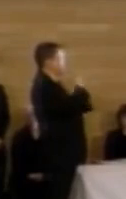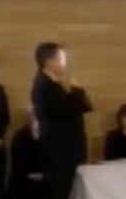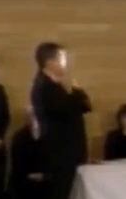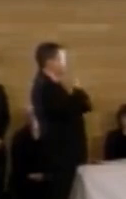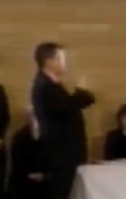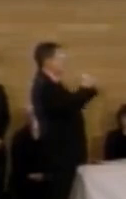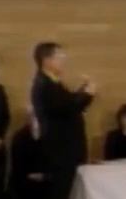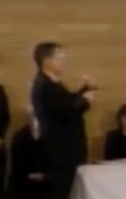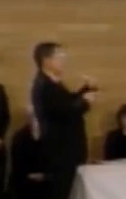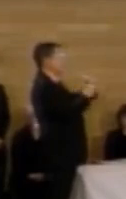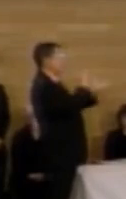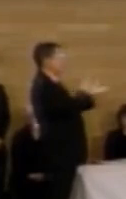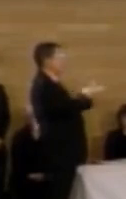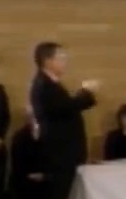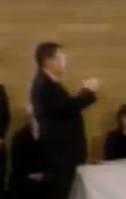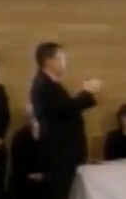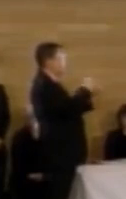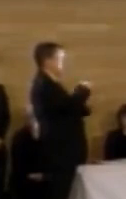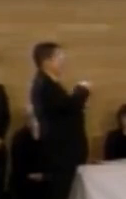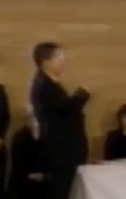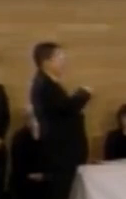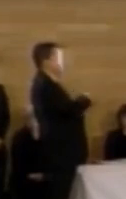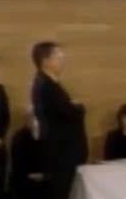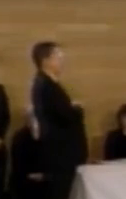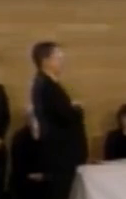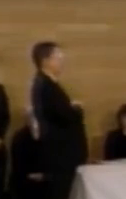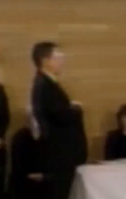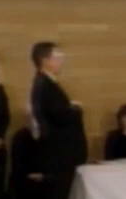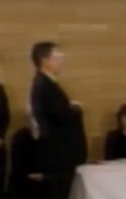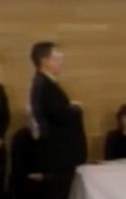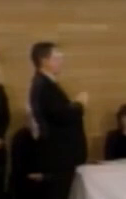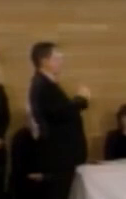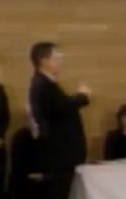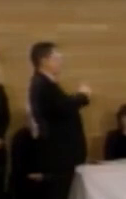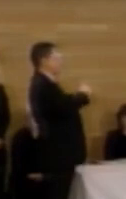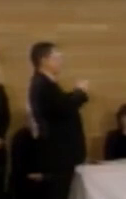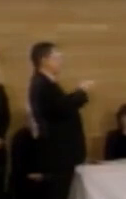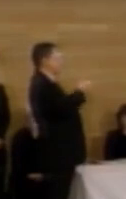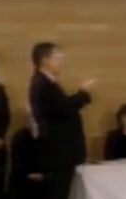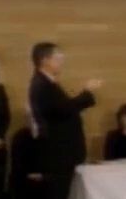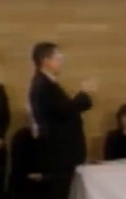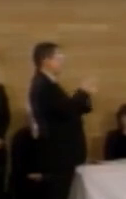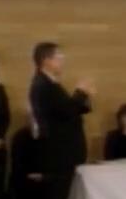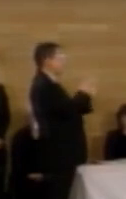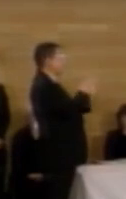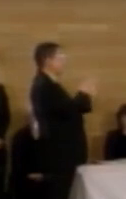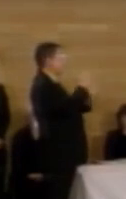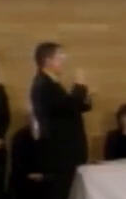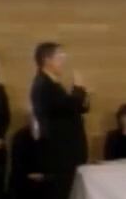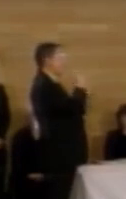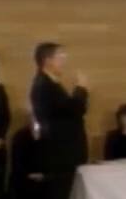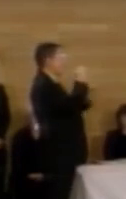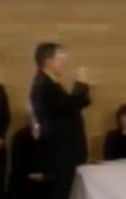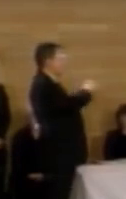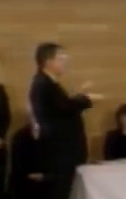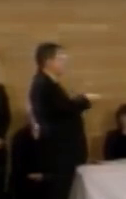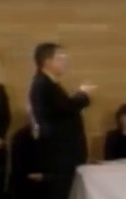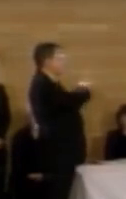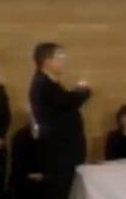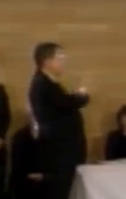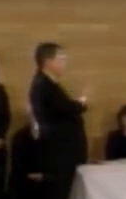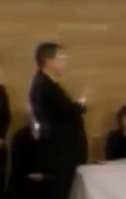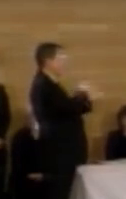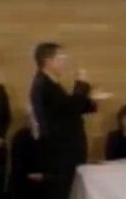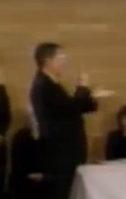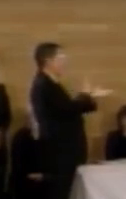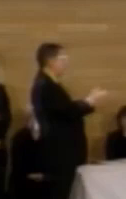例会において東日本大震災津波を語り継ぐ日条例を議員発議により制